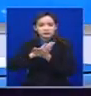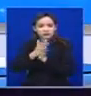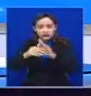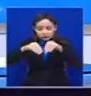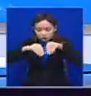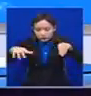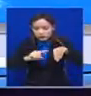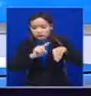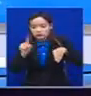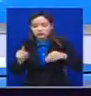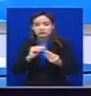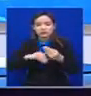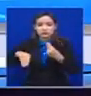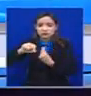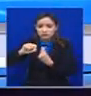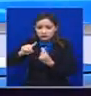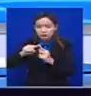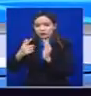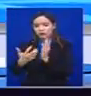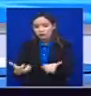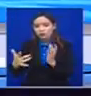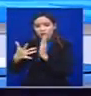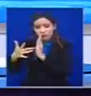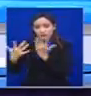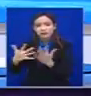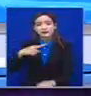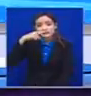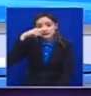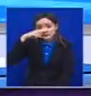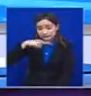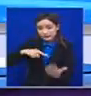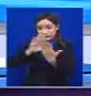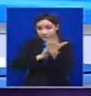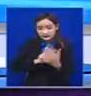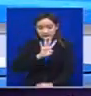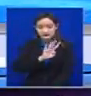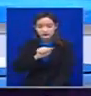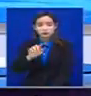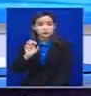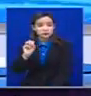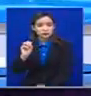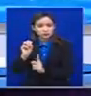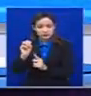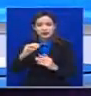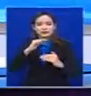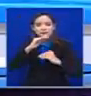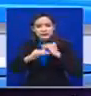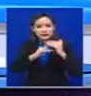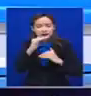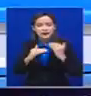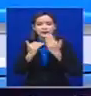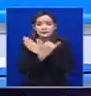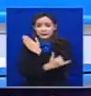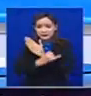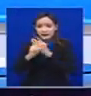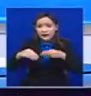สู่เศรษฐกิจที่ขับเคลื่อนด้วยนวัตกรรมหรือว่า Thailand 4.0 ครับนับเป็นโมเดลที่การพัฒนาประเทศที่หน่วยงานภาครัฐเร่งขับเคลื่อน